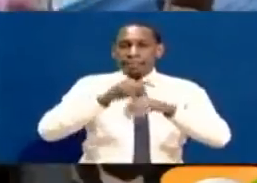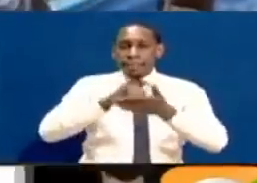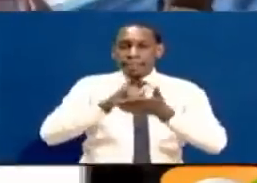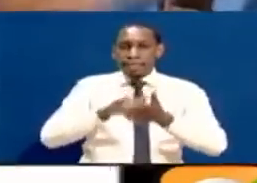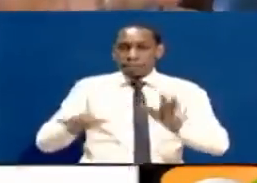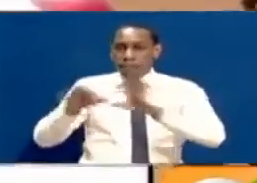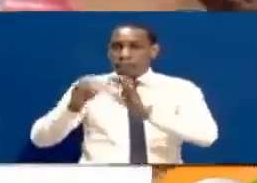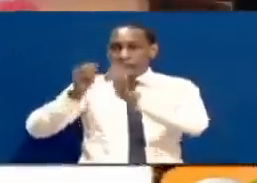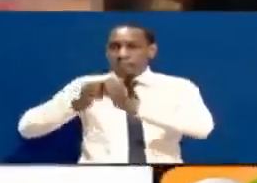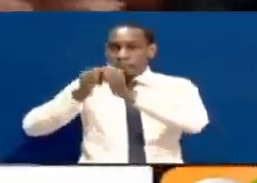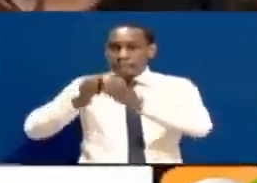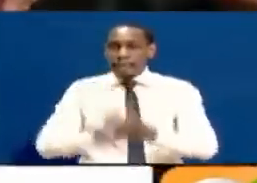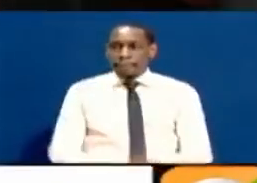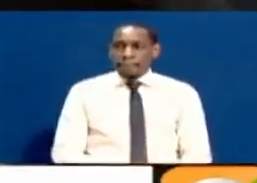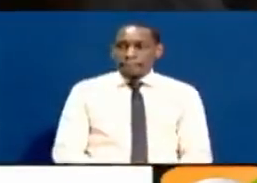tuko barabara moja.